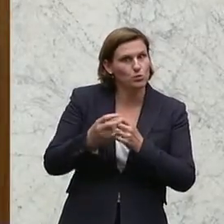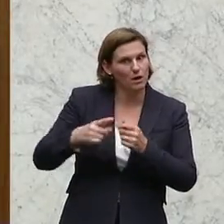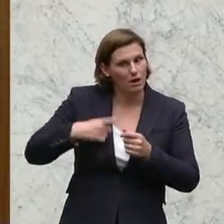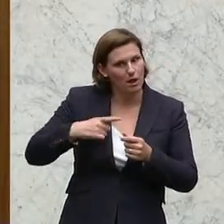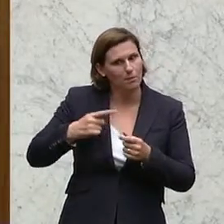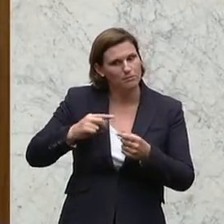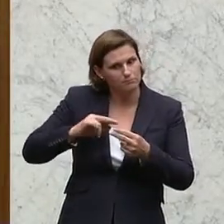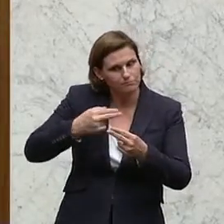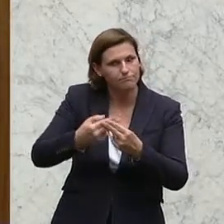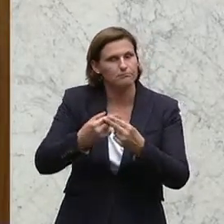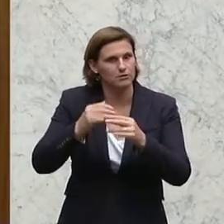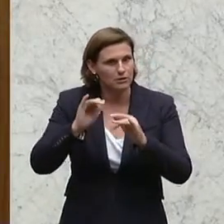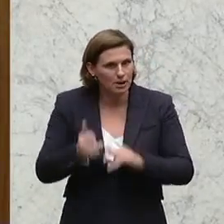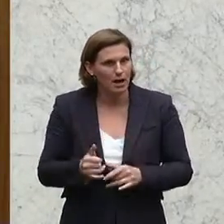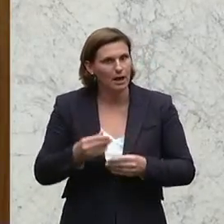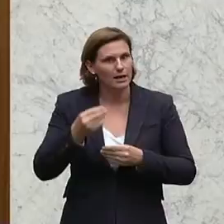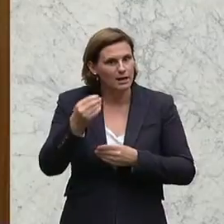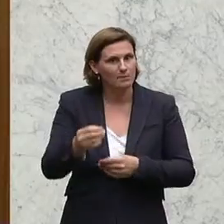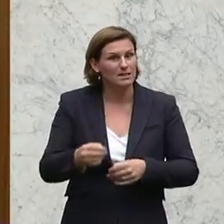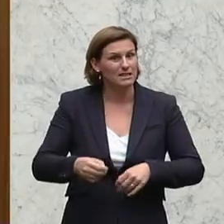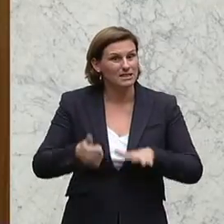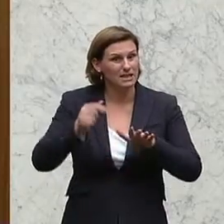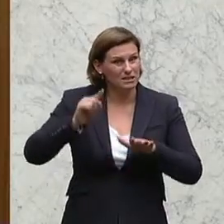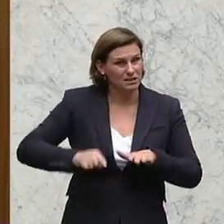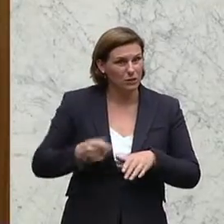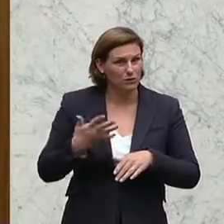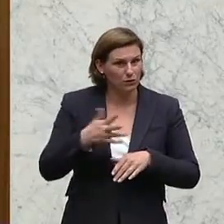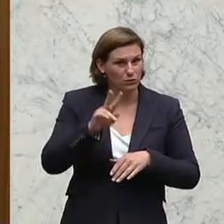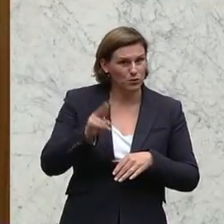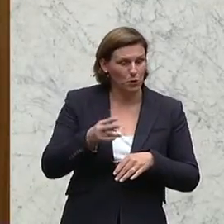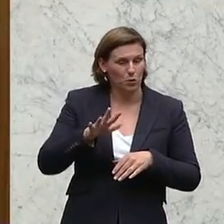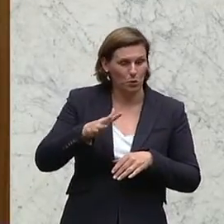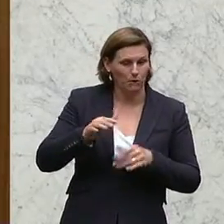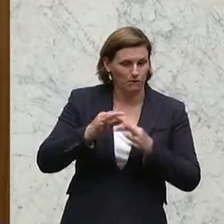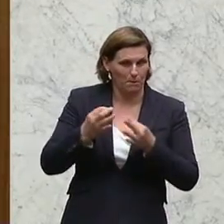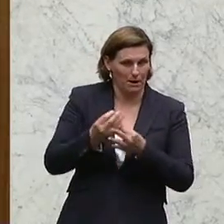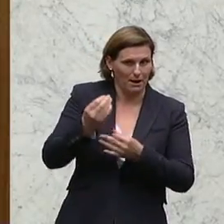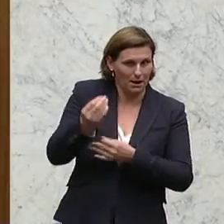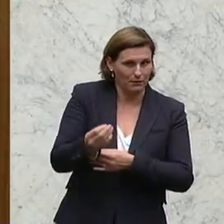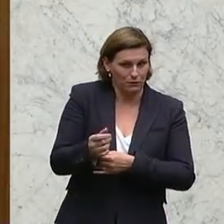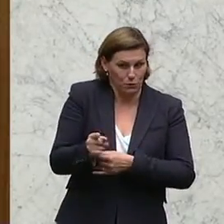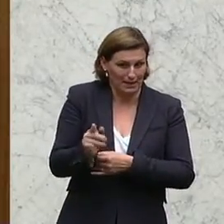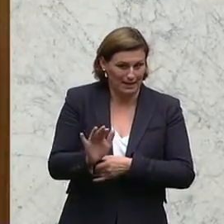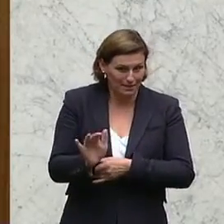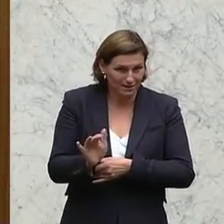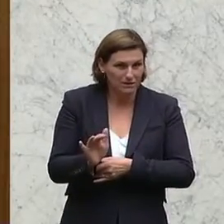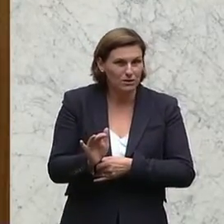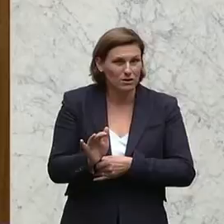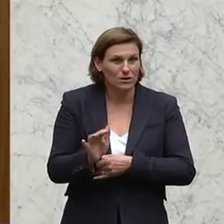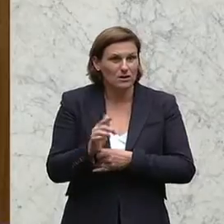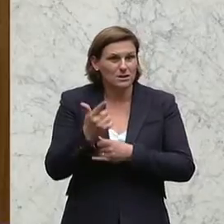so anpassen, dann gibt es 16.500 Euro rund für diese Familie, für dieses Kind. Und das ist